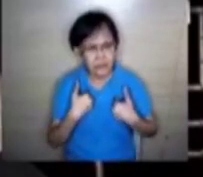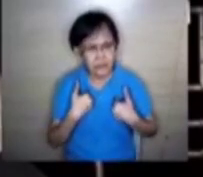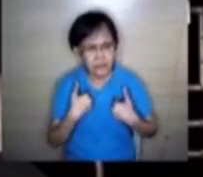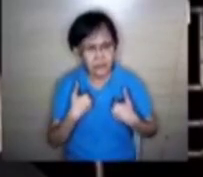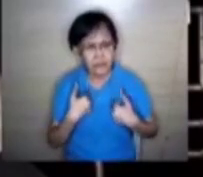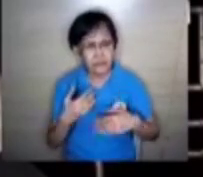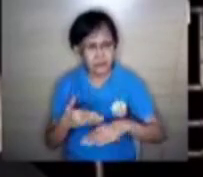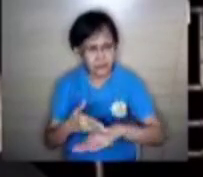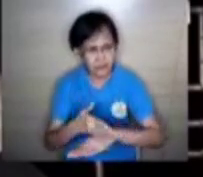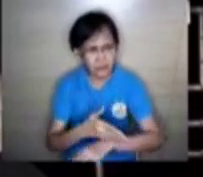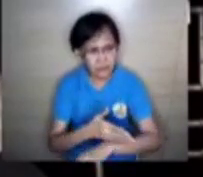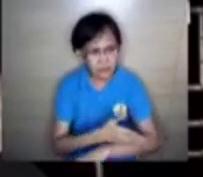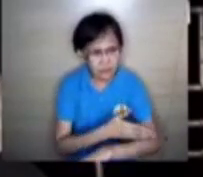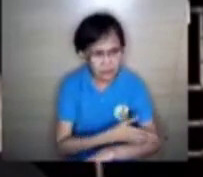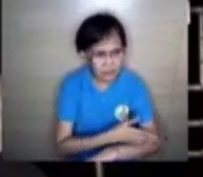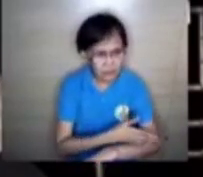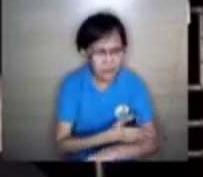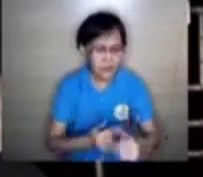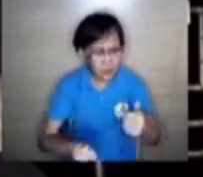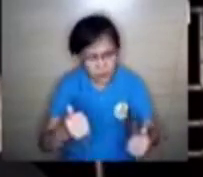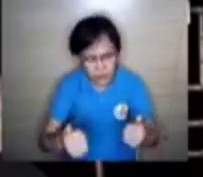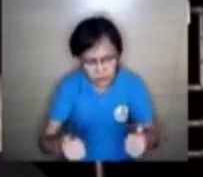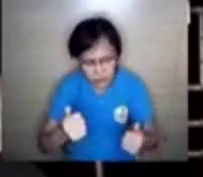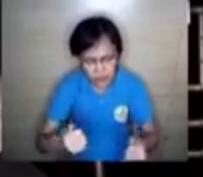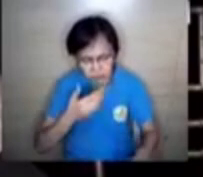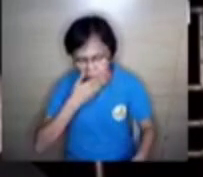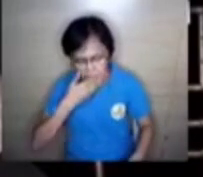na pareho o minsan mas maganda pa ang kalidad